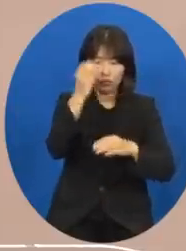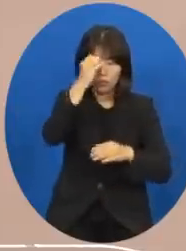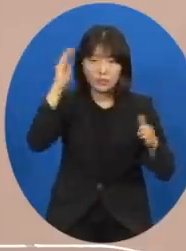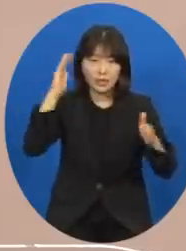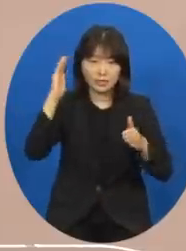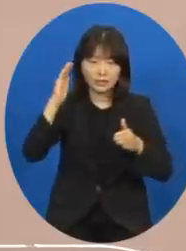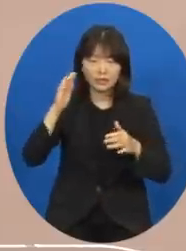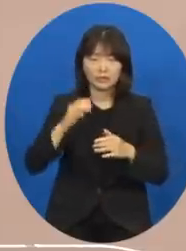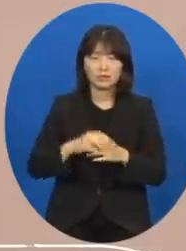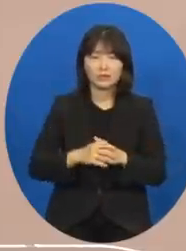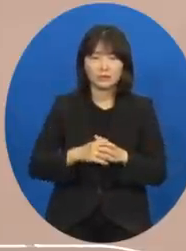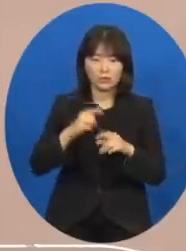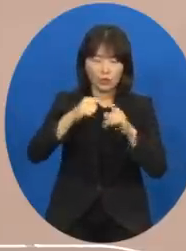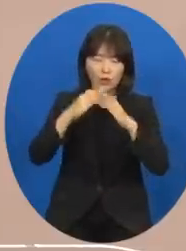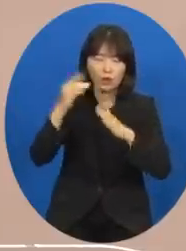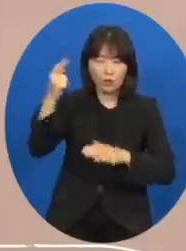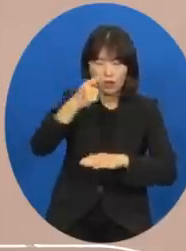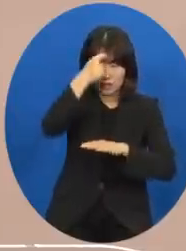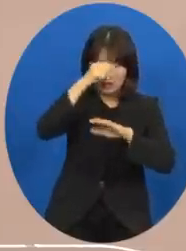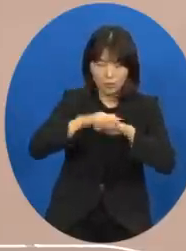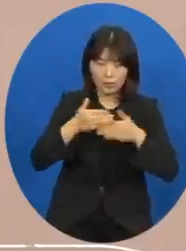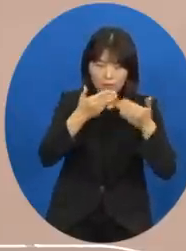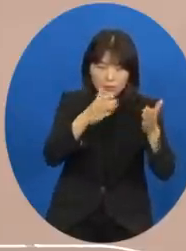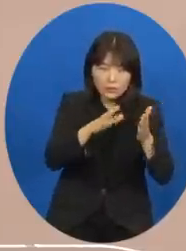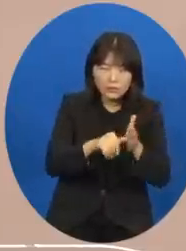예배 드리러 오는 아이들을 보면 이따금